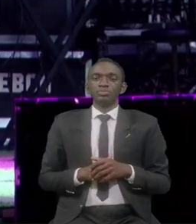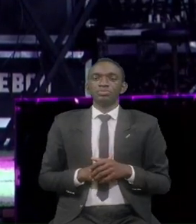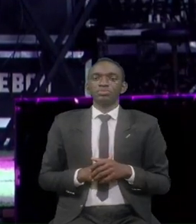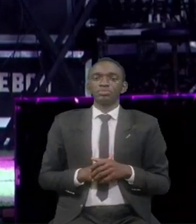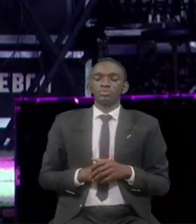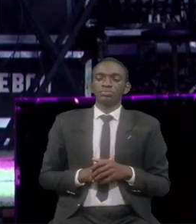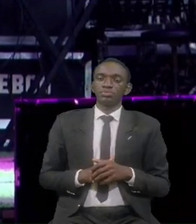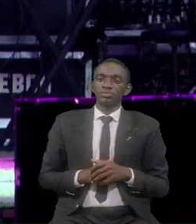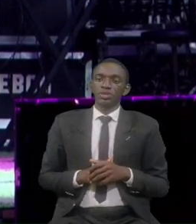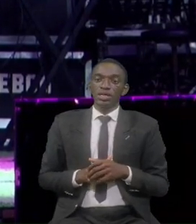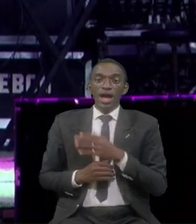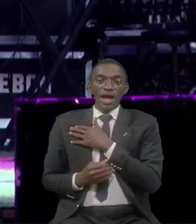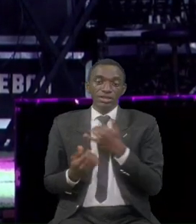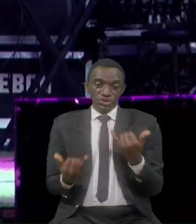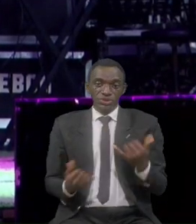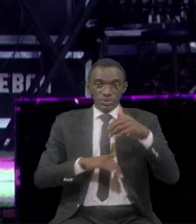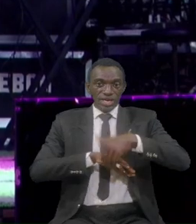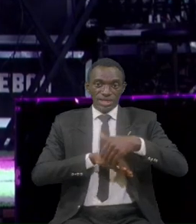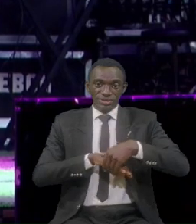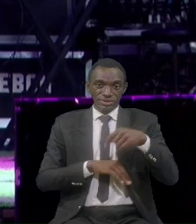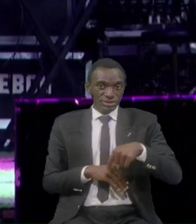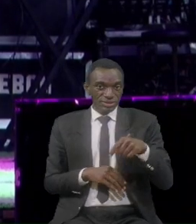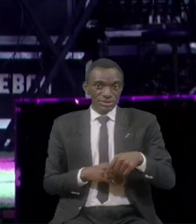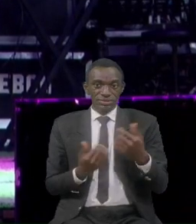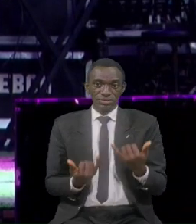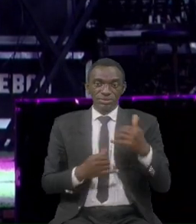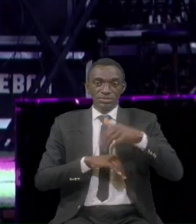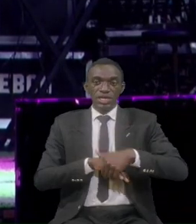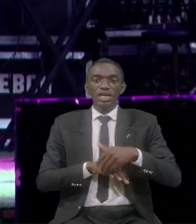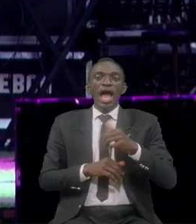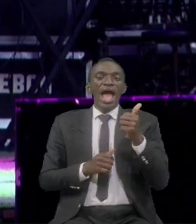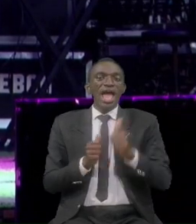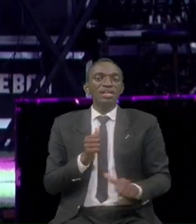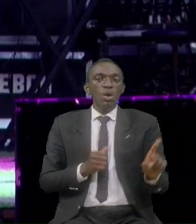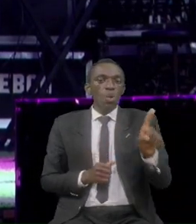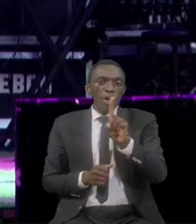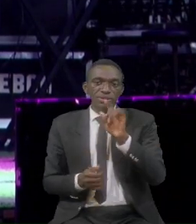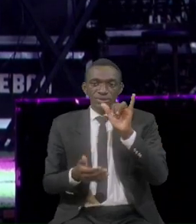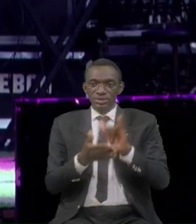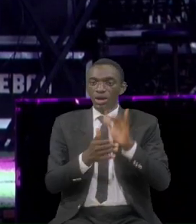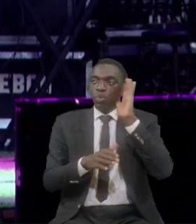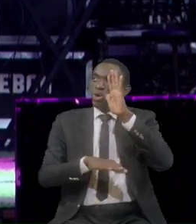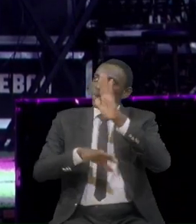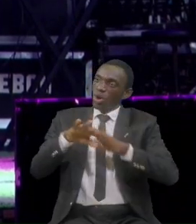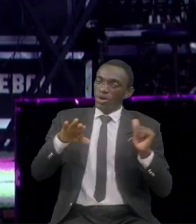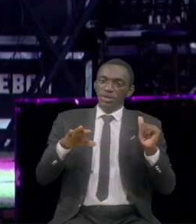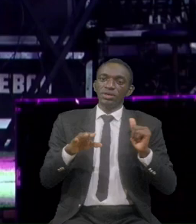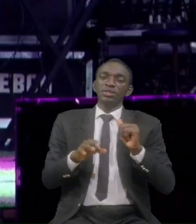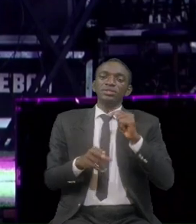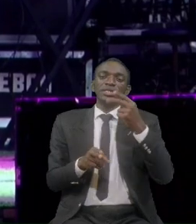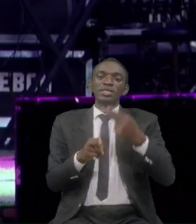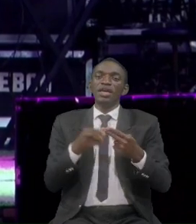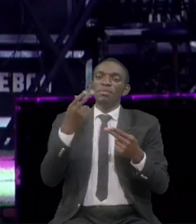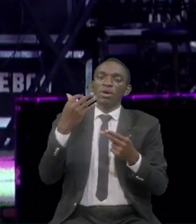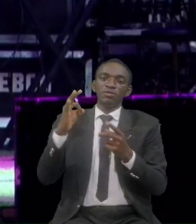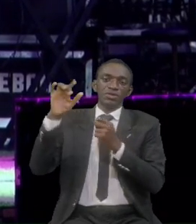And tonight, o karong gabi, whosoever maskin si kinsa shall call ang mutawag on the name of the Lord sa pangalan